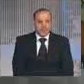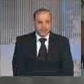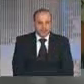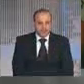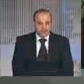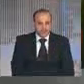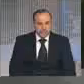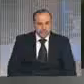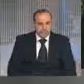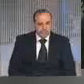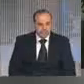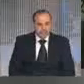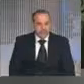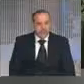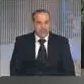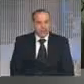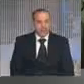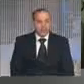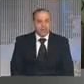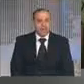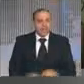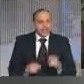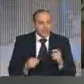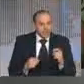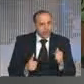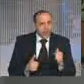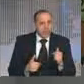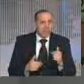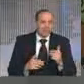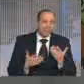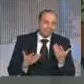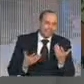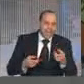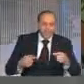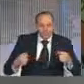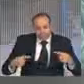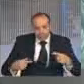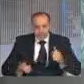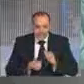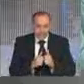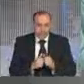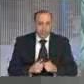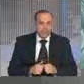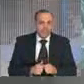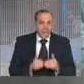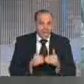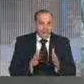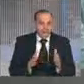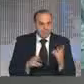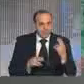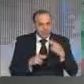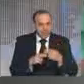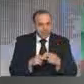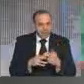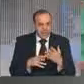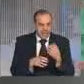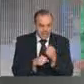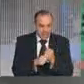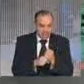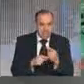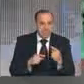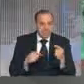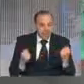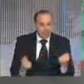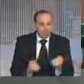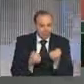انه نغير شويه الصبغات يعني اع الدورات الرياضيه الدوره فتحت صفاقص ابواب احتضان مزيد من